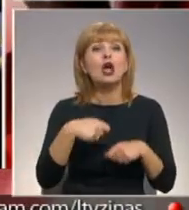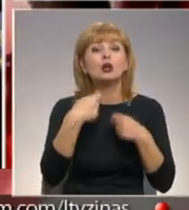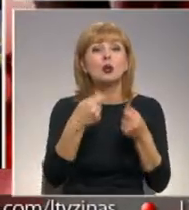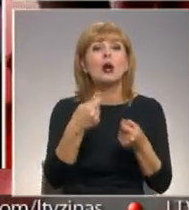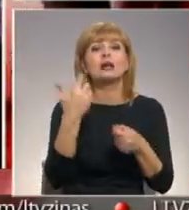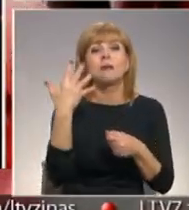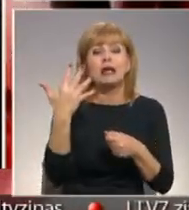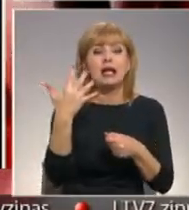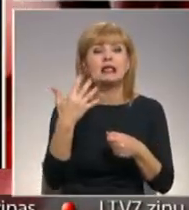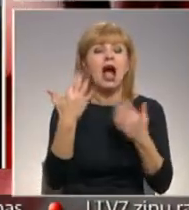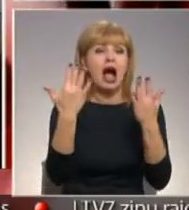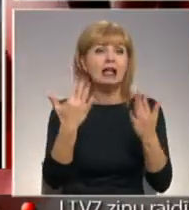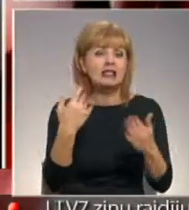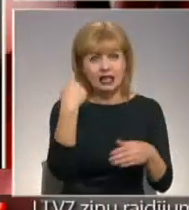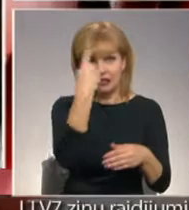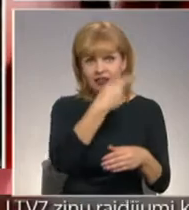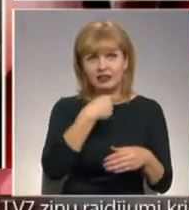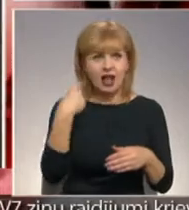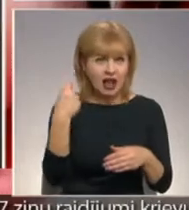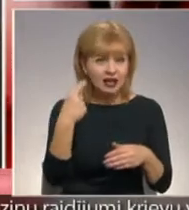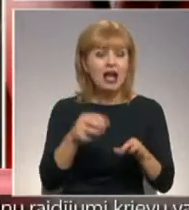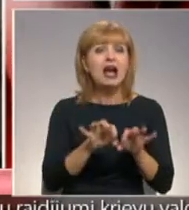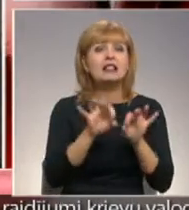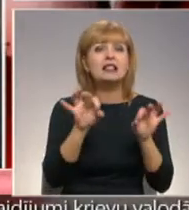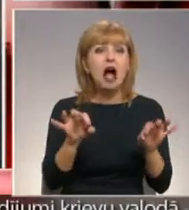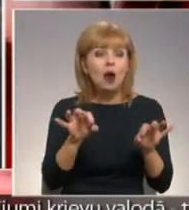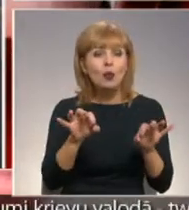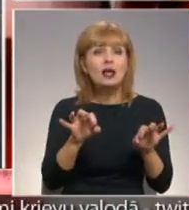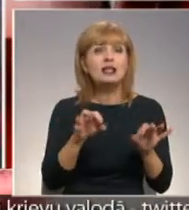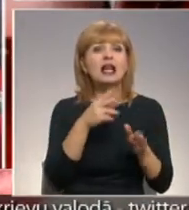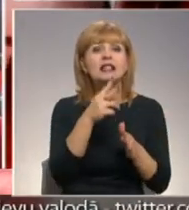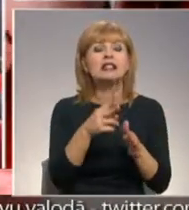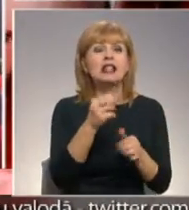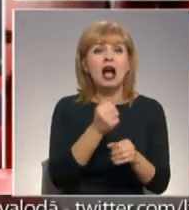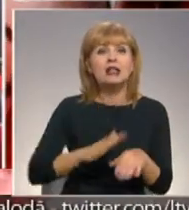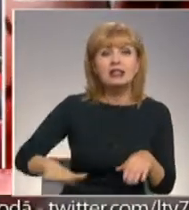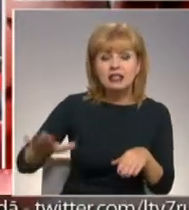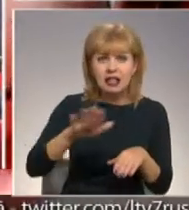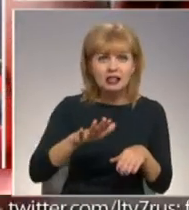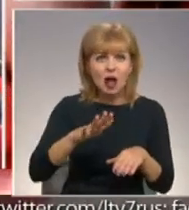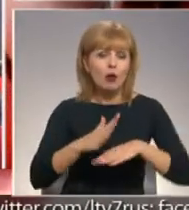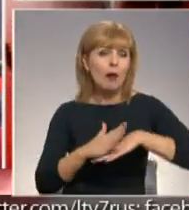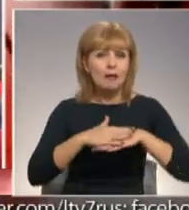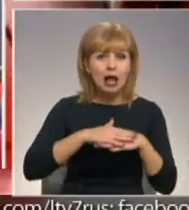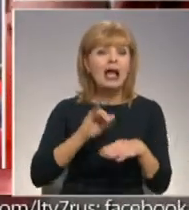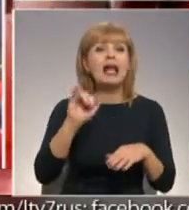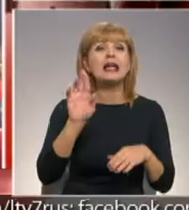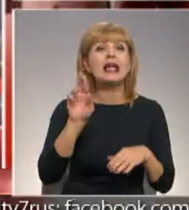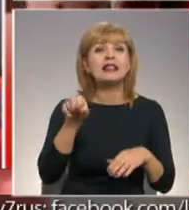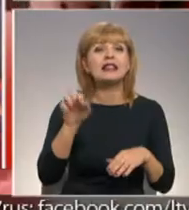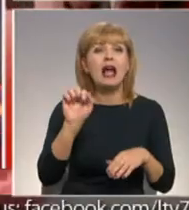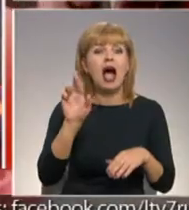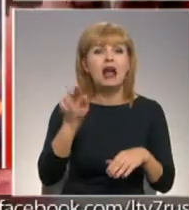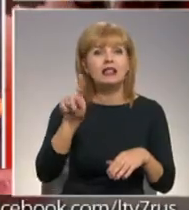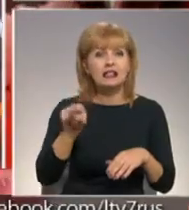seja. Savukārt šeit stacijas laukumā ir sākusies īsta ballīte. Pirms brīža bija Intars Busuls, gaida ciemos daudz un dažādas citas